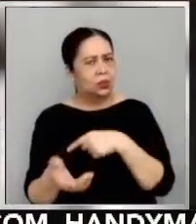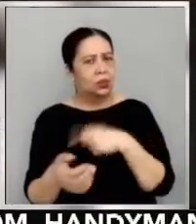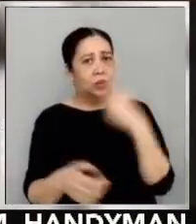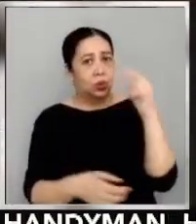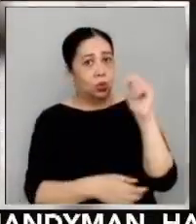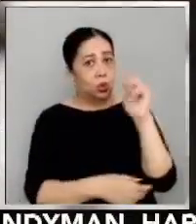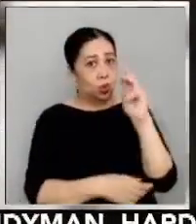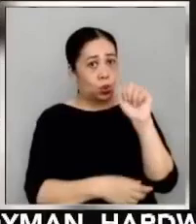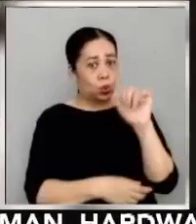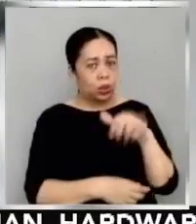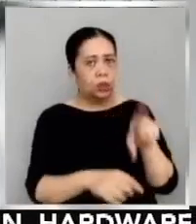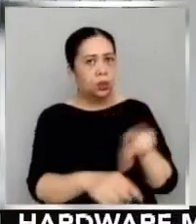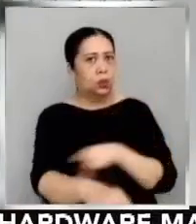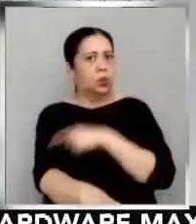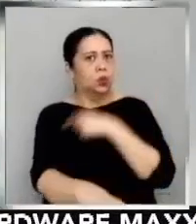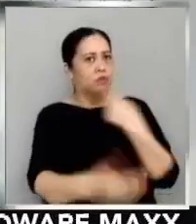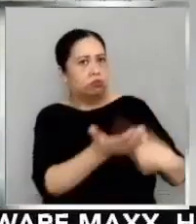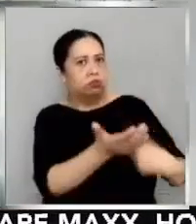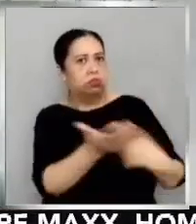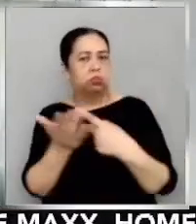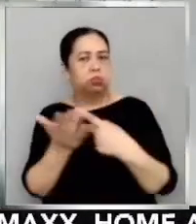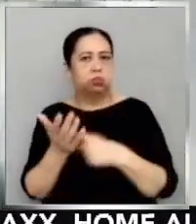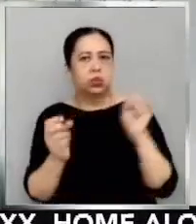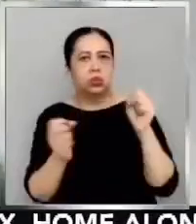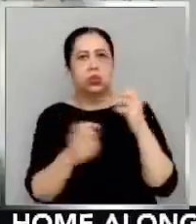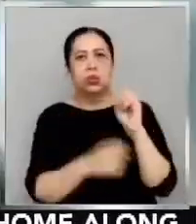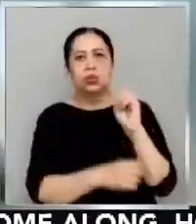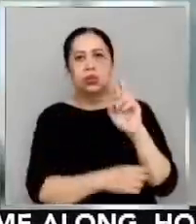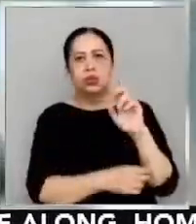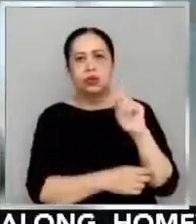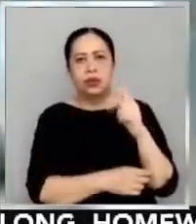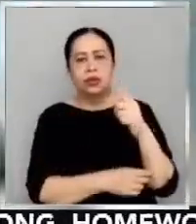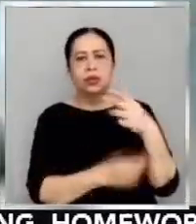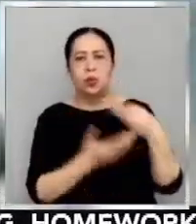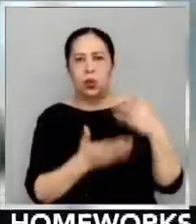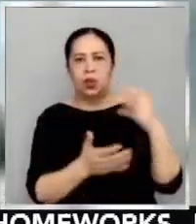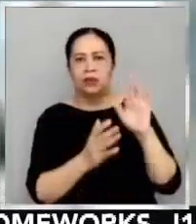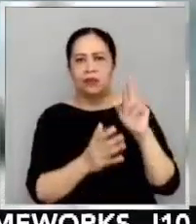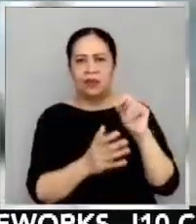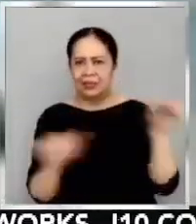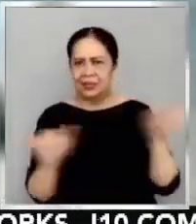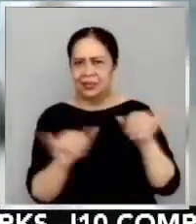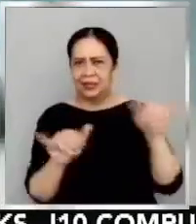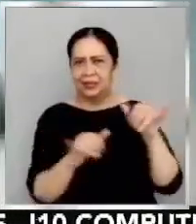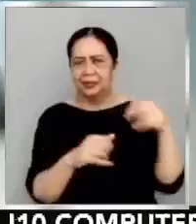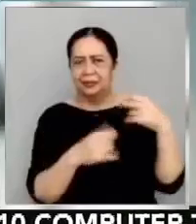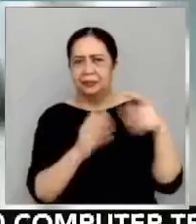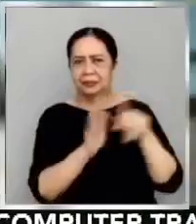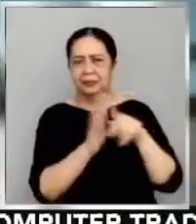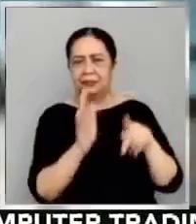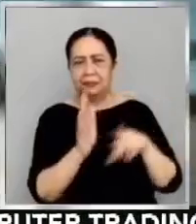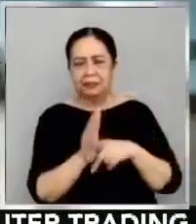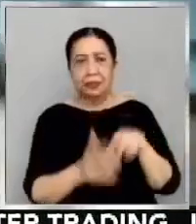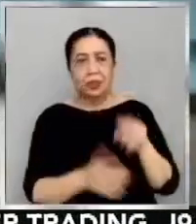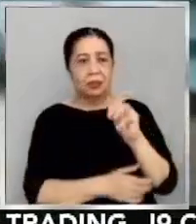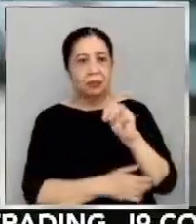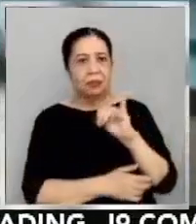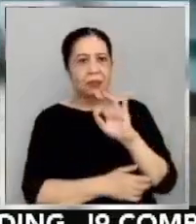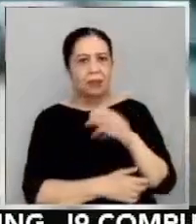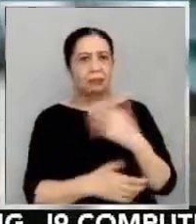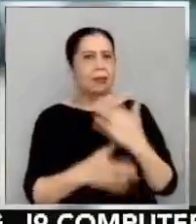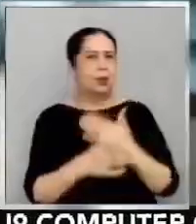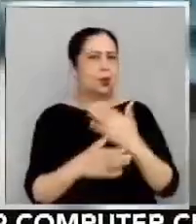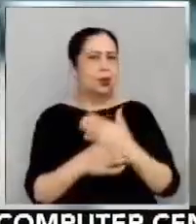taon ang pagtalakay ng Sovereign Wealth Fund. Sa isa pang panayam sa radyo, sinabi ni Pimentel na ang Maharlika ay perwisyo at